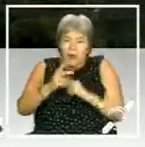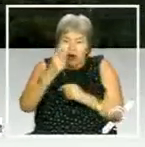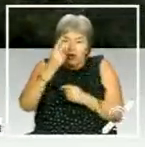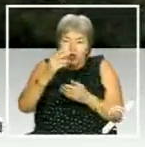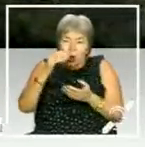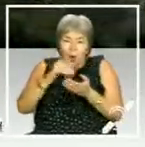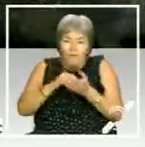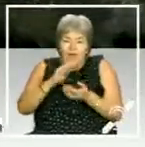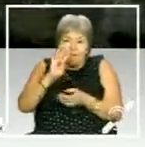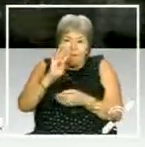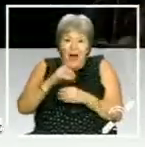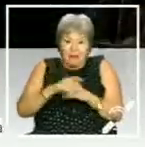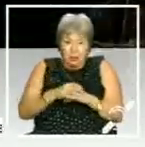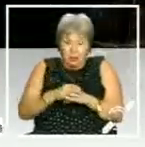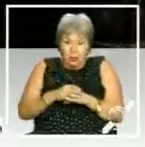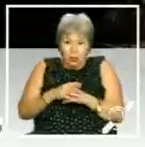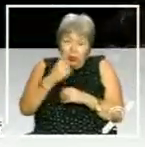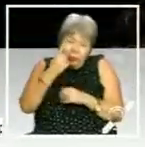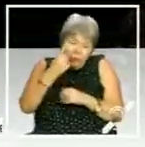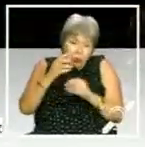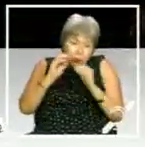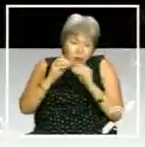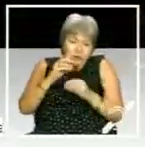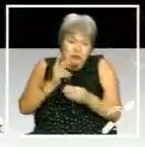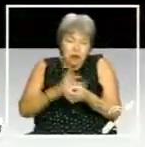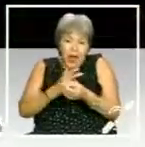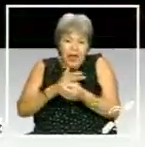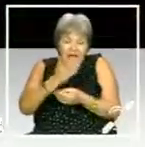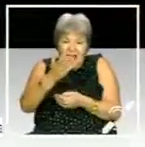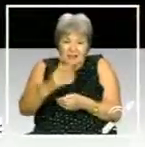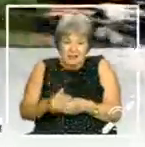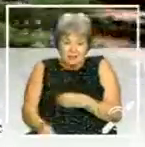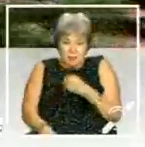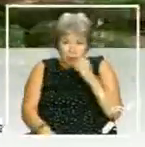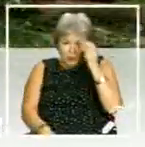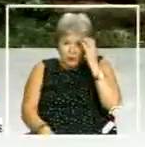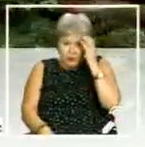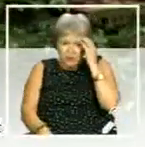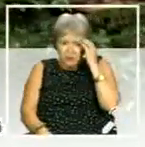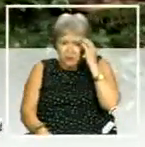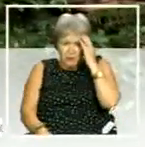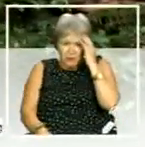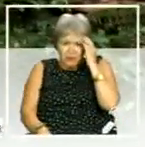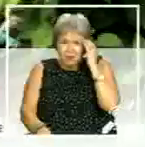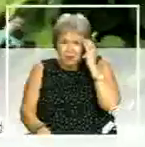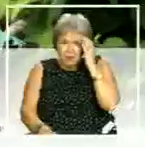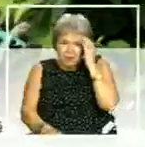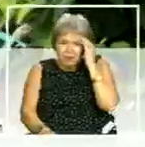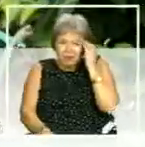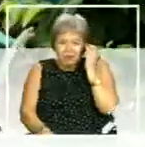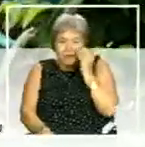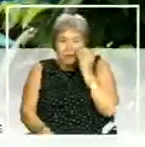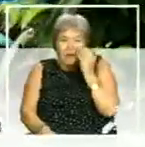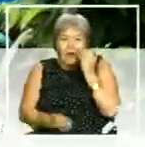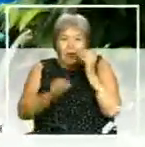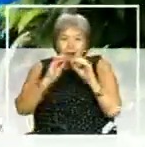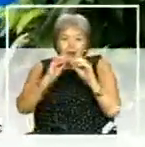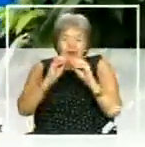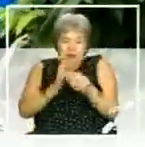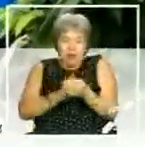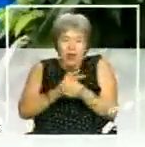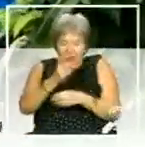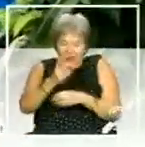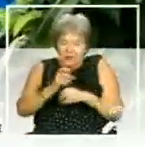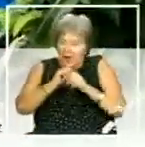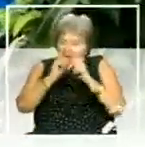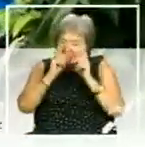profesorul britanic Julian Bayliss. Welcome to Eden, welcome to the center of Mabu Forest. This is about as good as it gets. Profesorul Bayliss a